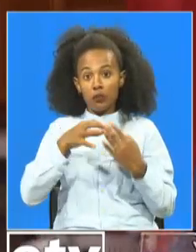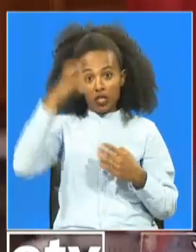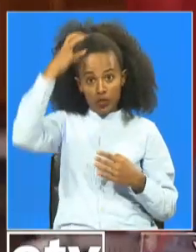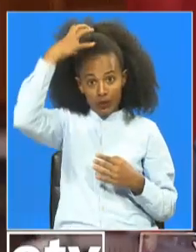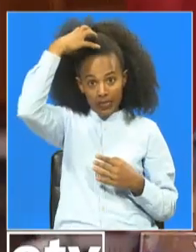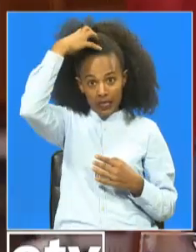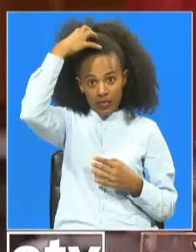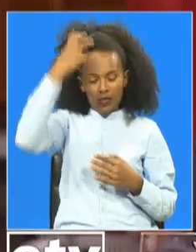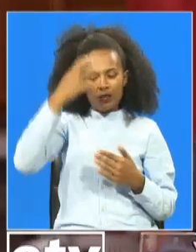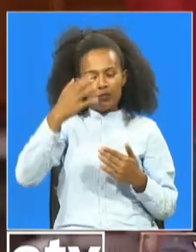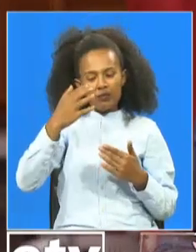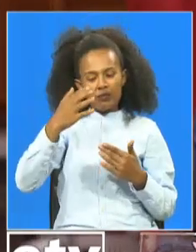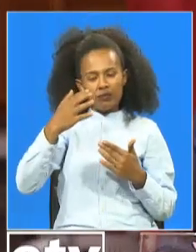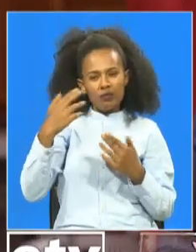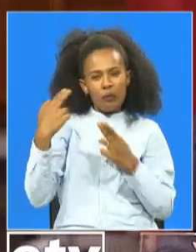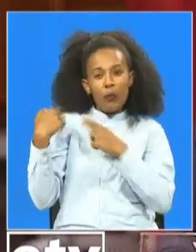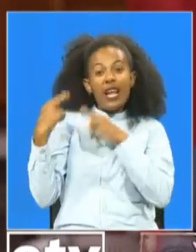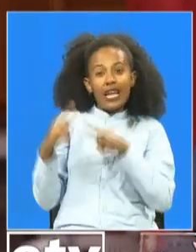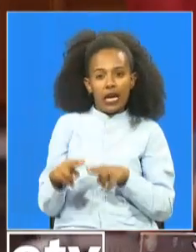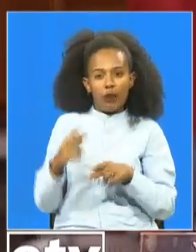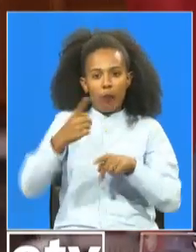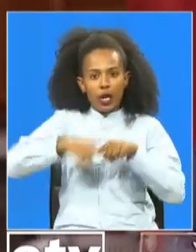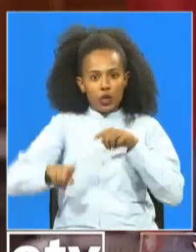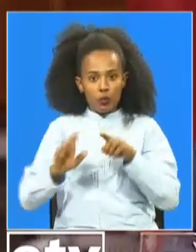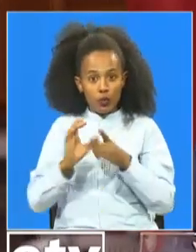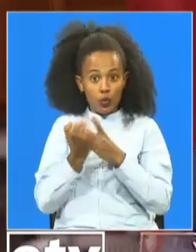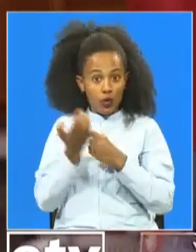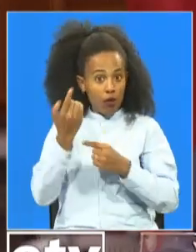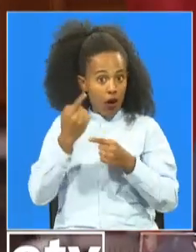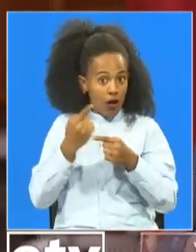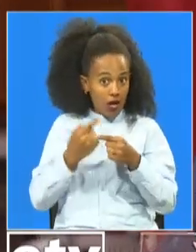መንግስት መልቀቅ የማይችልበት ሁኔታ ከመጣ